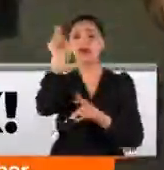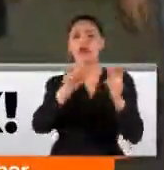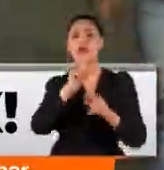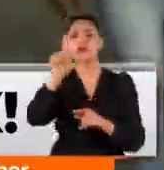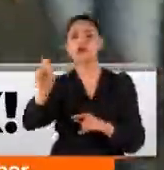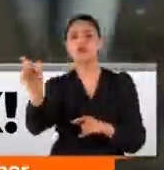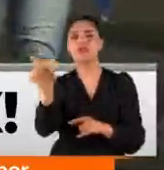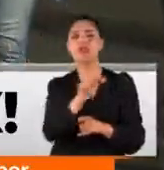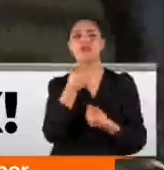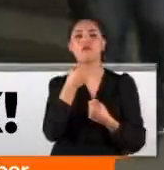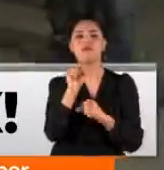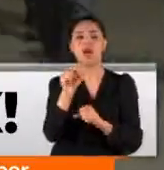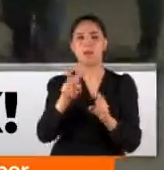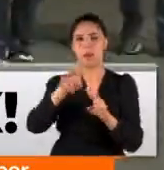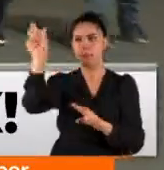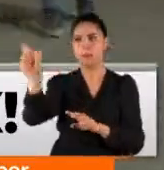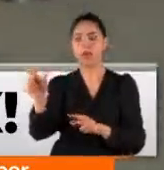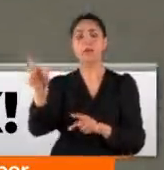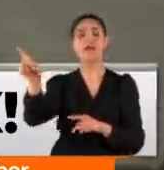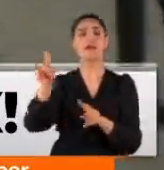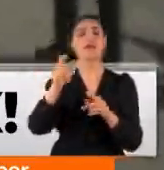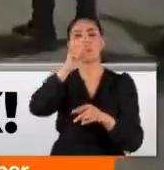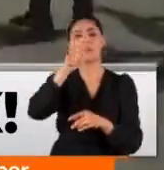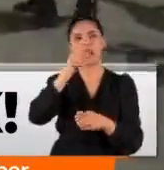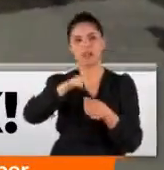bıraktı baktık